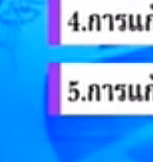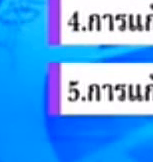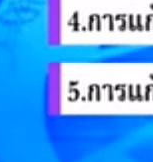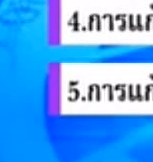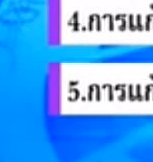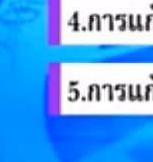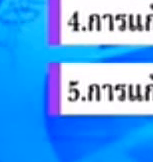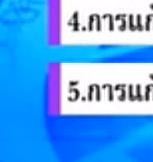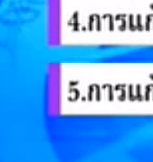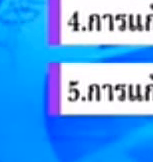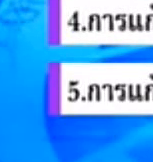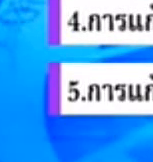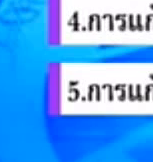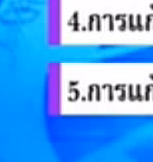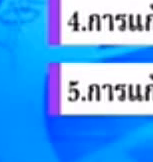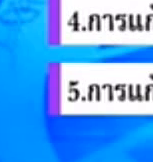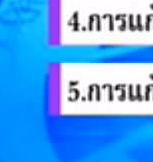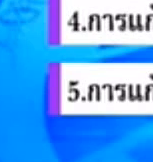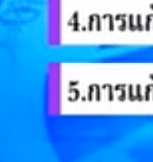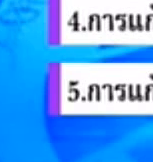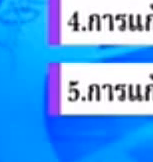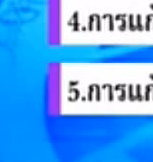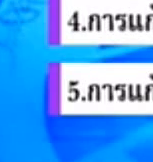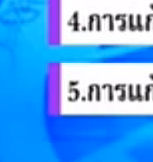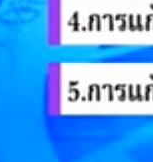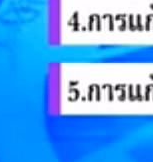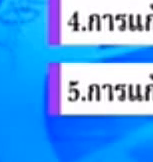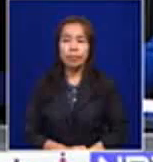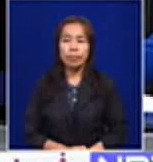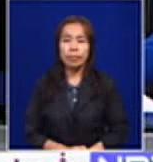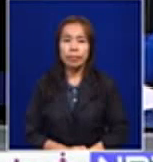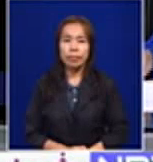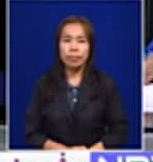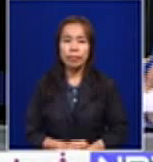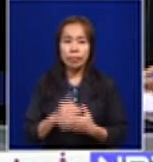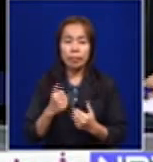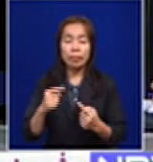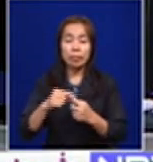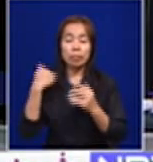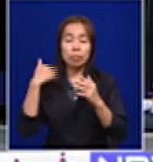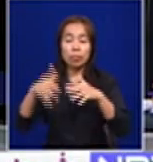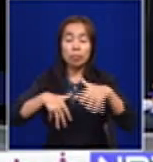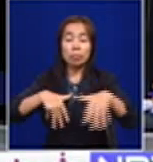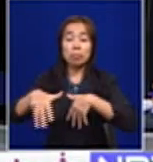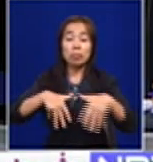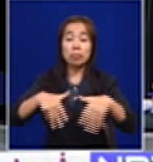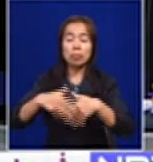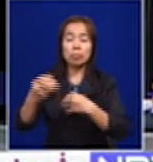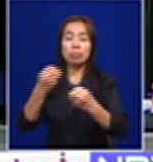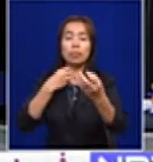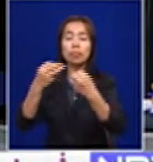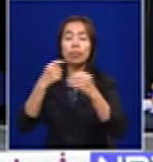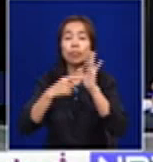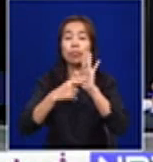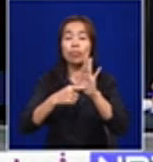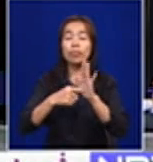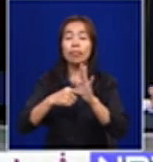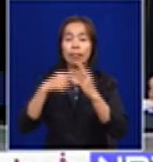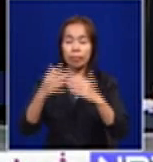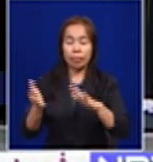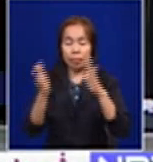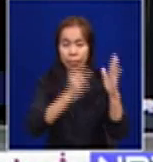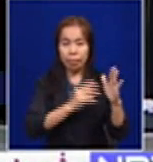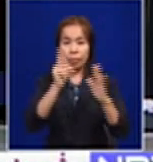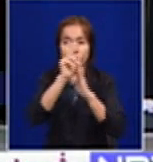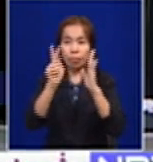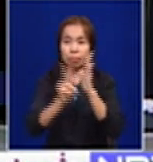ไม้รวมไปถึงภัยแล้งด้วยนั่นก็คือผลสำรวจความคิดเห็นจากประชาชนกลุ่มตัวอย่างจากสวนดุสิตโพค่ะ ค่ะมาดูเรื่องของรัฐธรรมนูญกันบ้างนะ